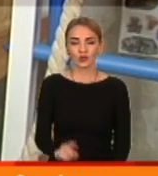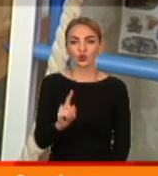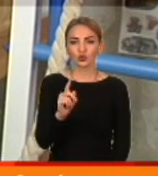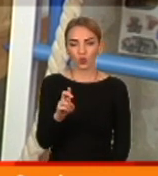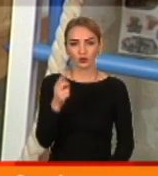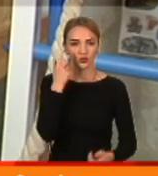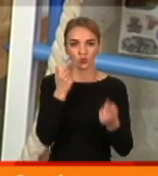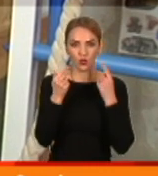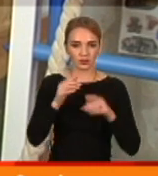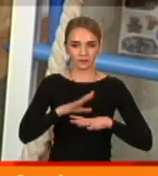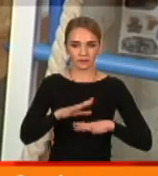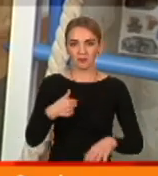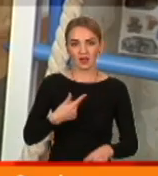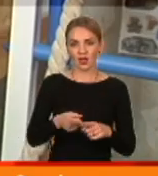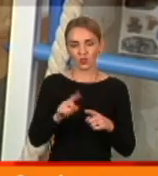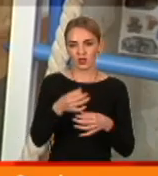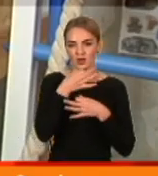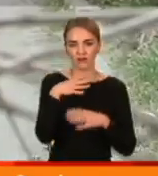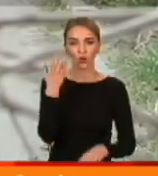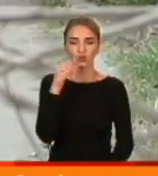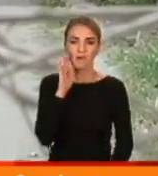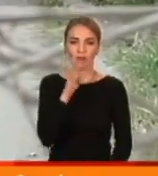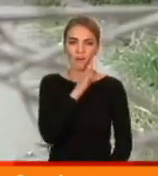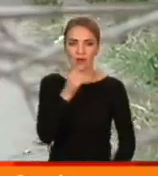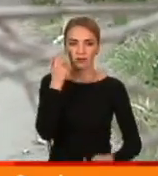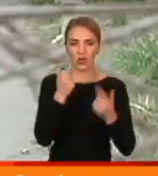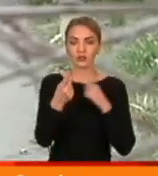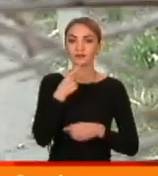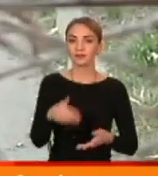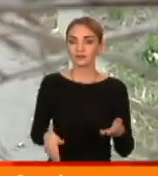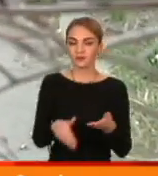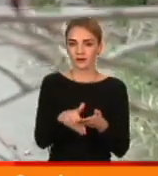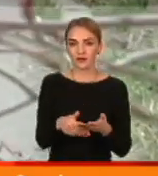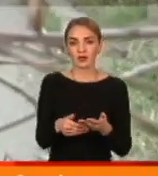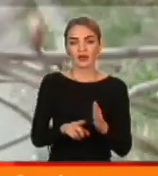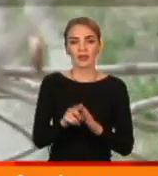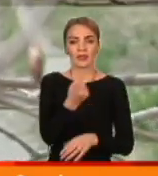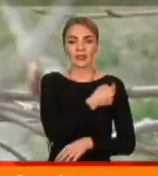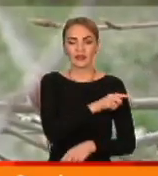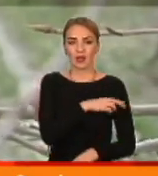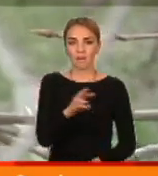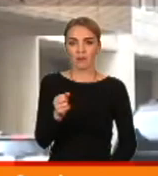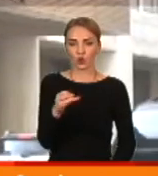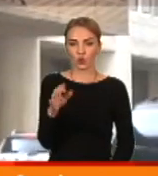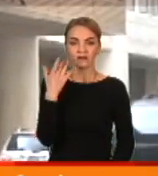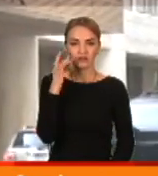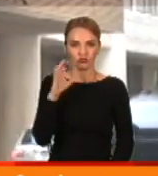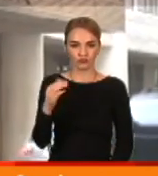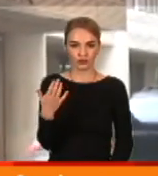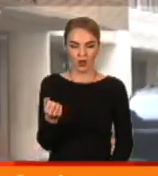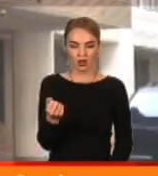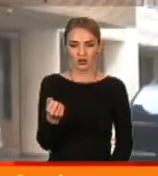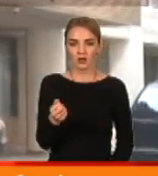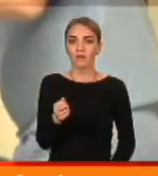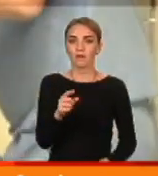чтобы сльози не текли. Мне это не нравится, когда мама плачет. Спробувати допомогти Ані береться клініка Майо у Сполучених Штатах Америки.